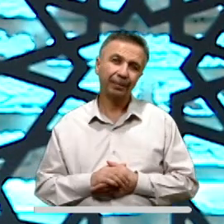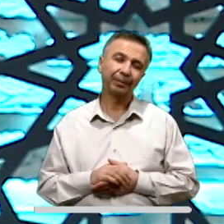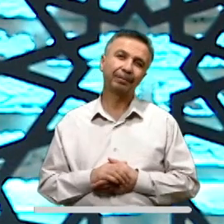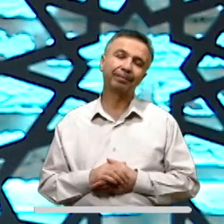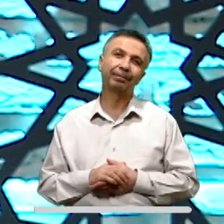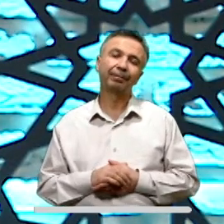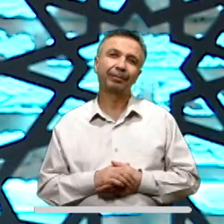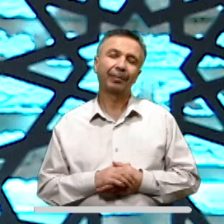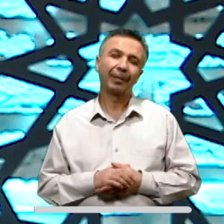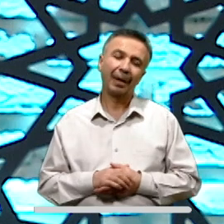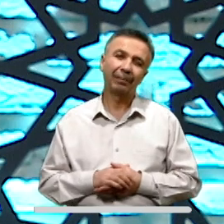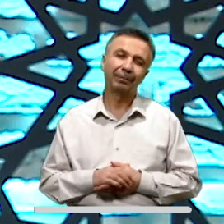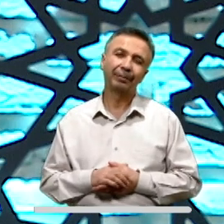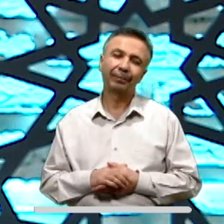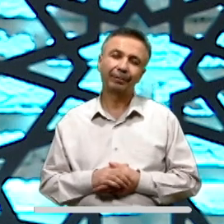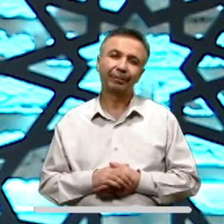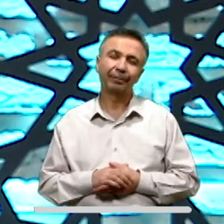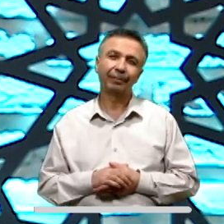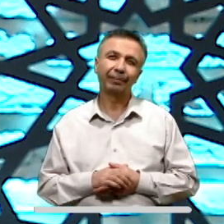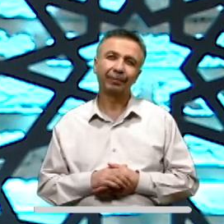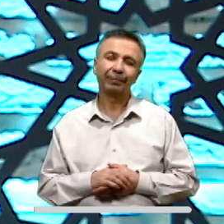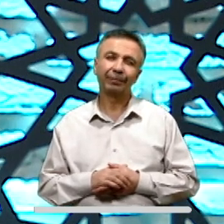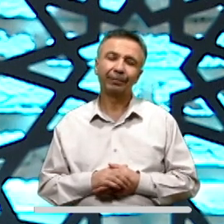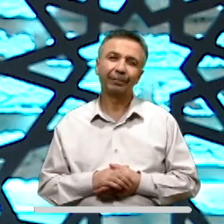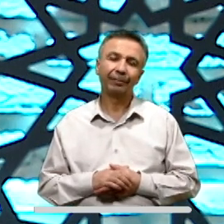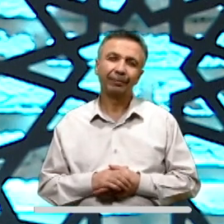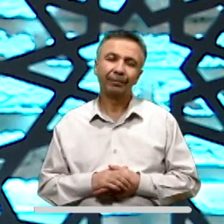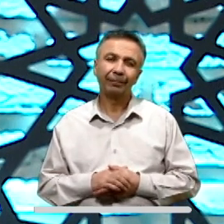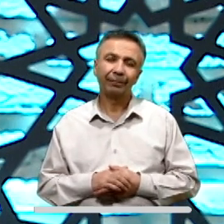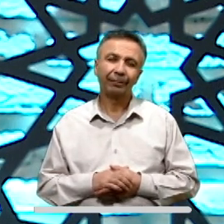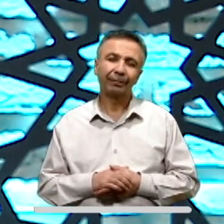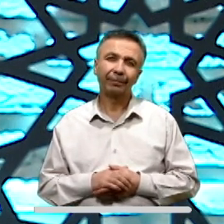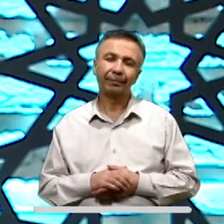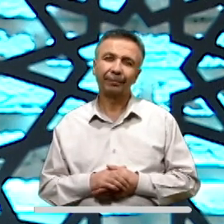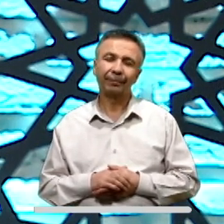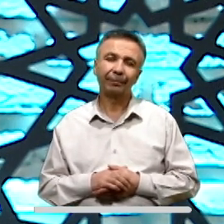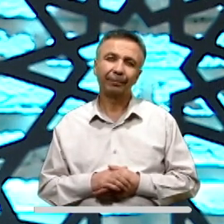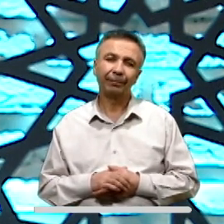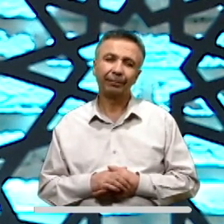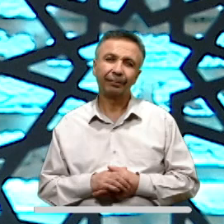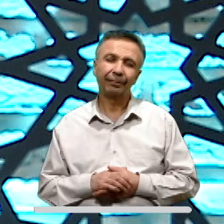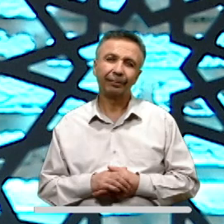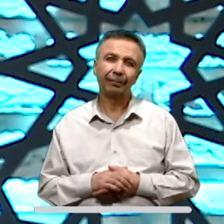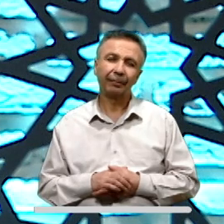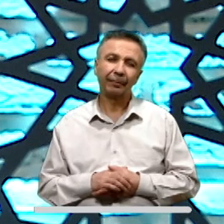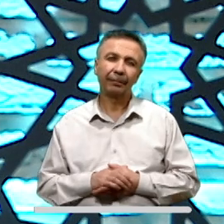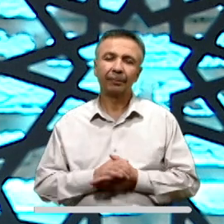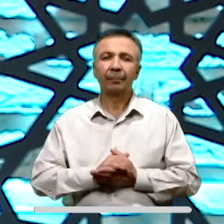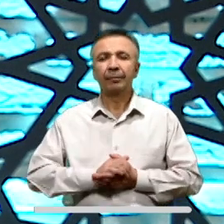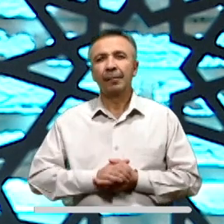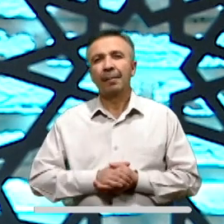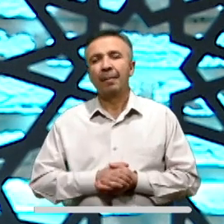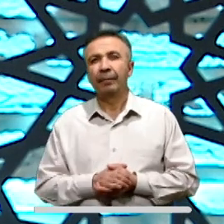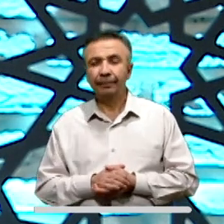anlamda tavsiye alalım kıymetli hocamdan. Cenab-ı Allah ne kimsenin hakkına girmeyi ne de kimse tarafından hakkına